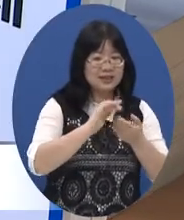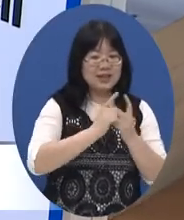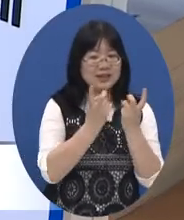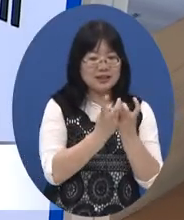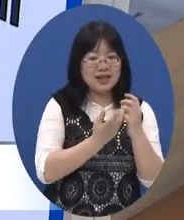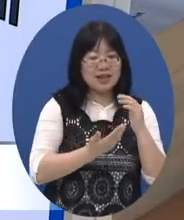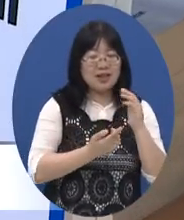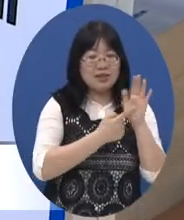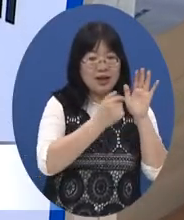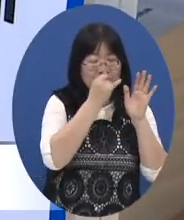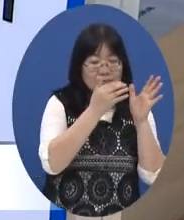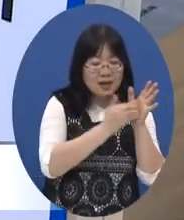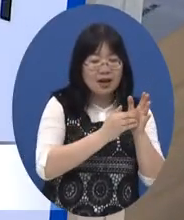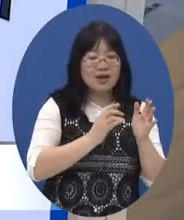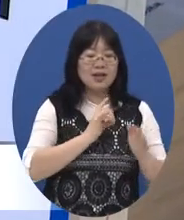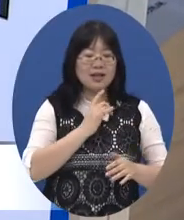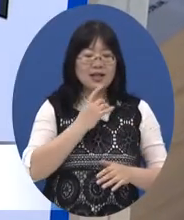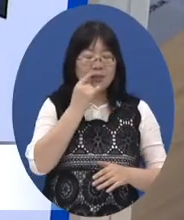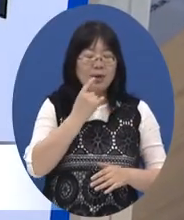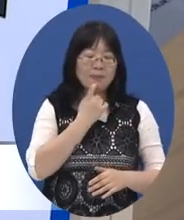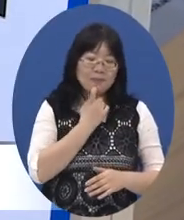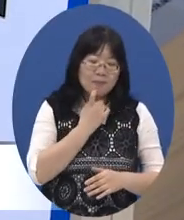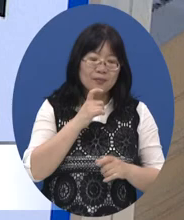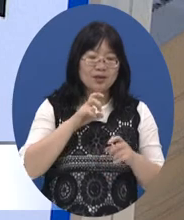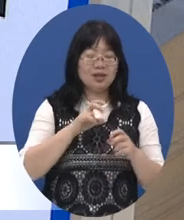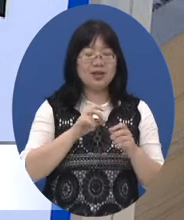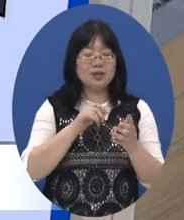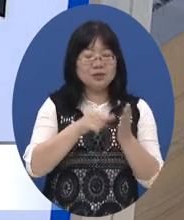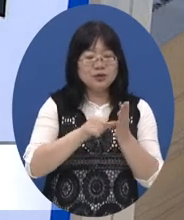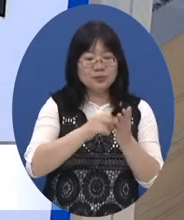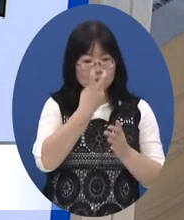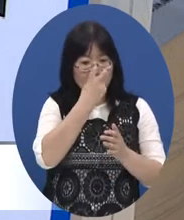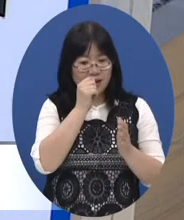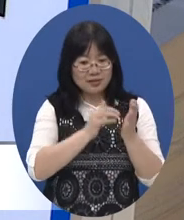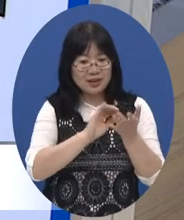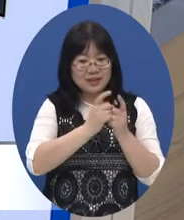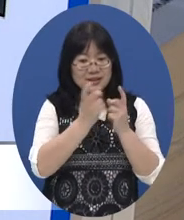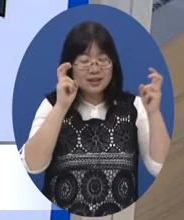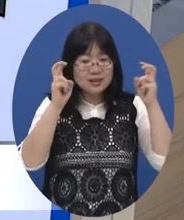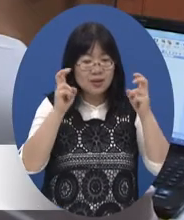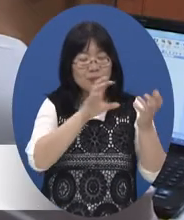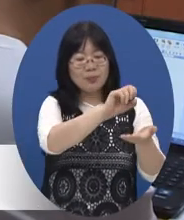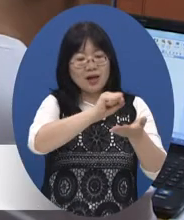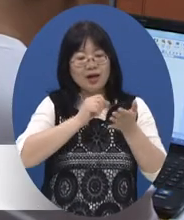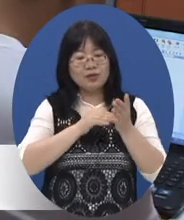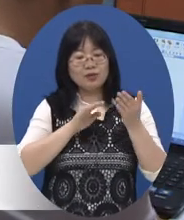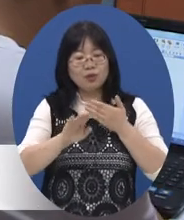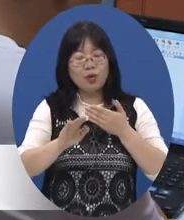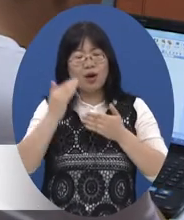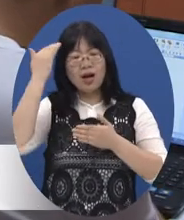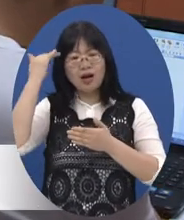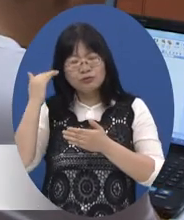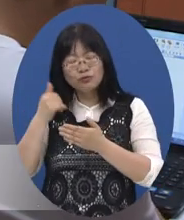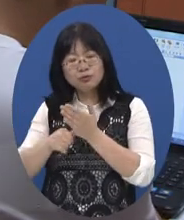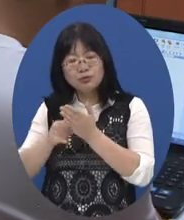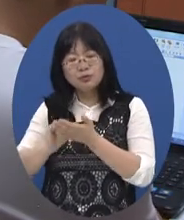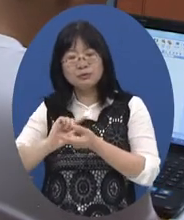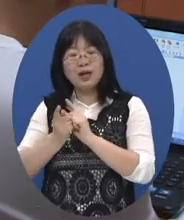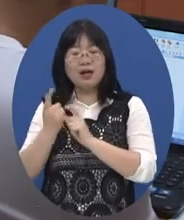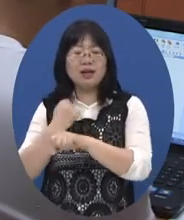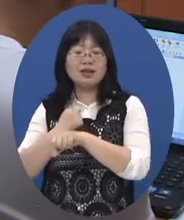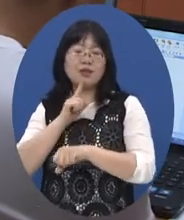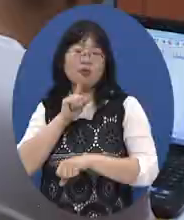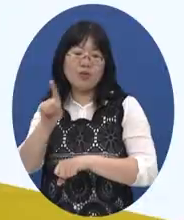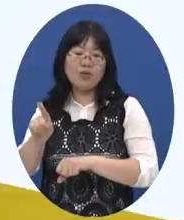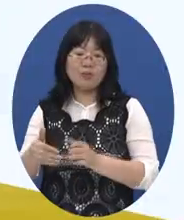기업이 독과점하고 있는 제품의 현황을 전수조사해 대체 기업을 유치하고 부품 국산화를 추진하겠다는